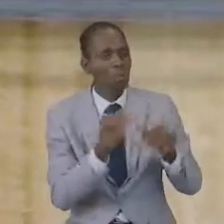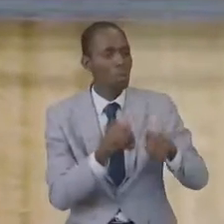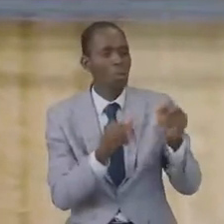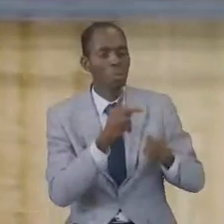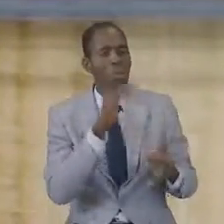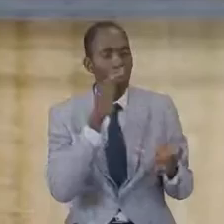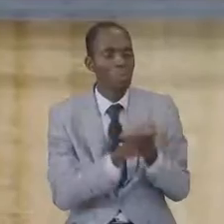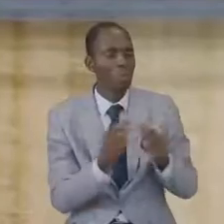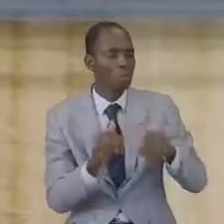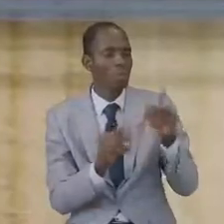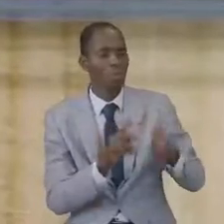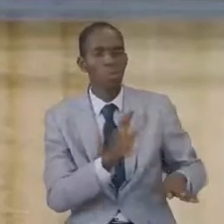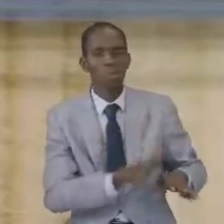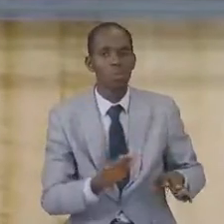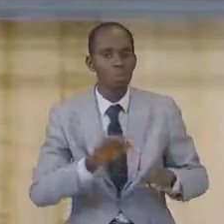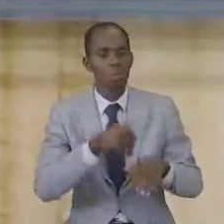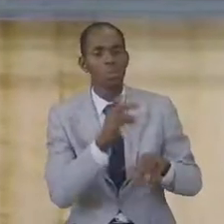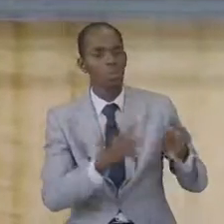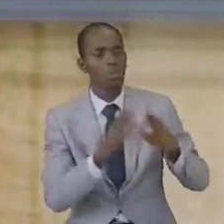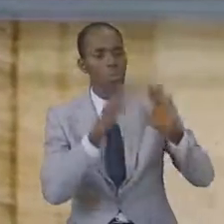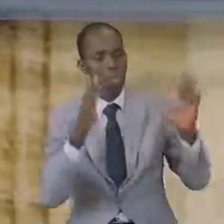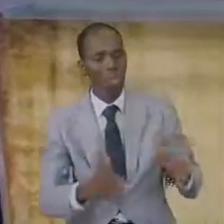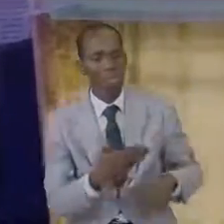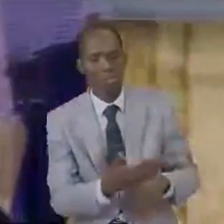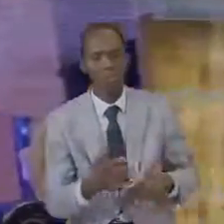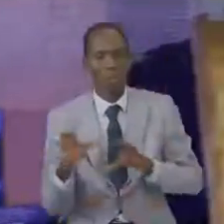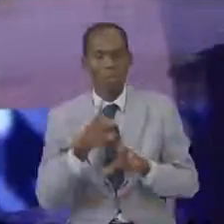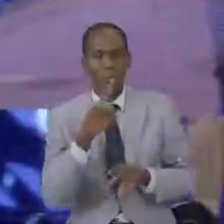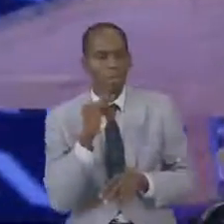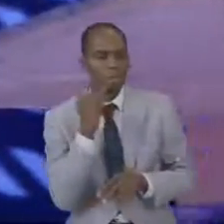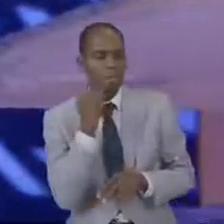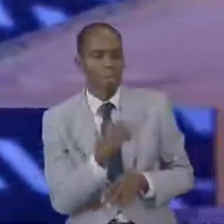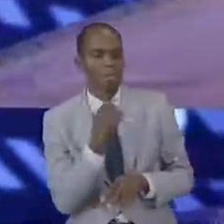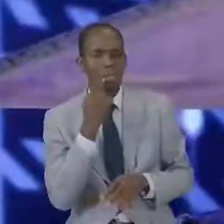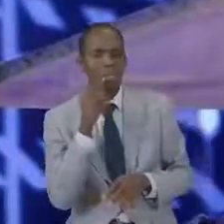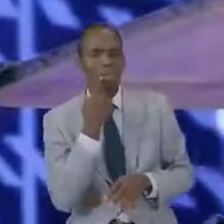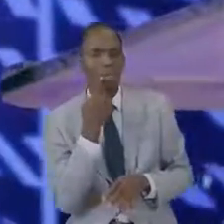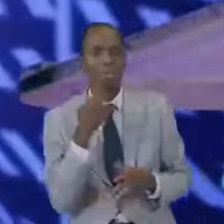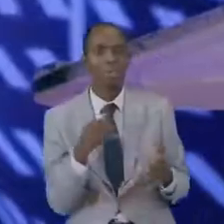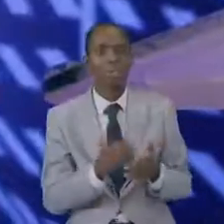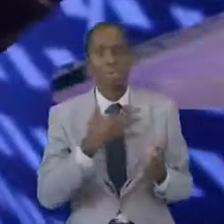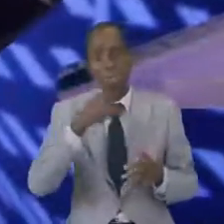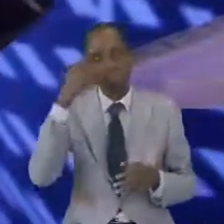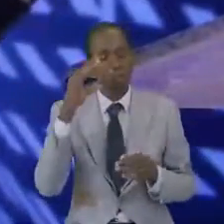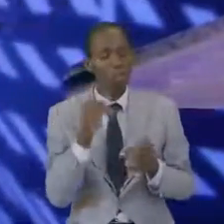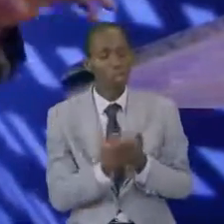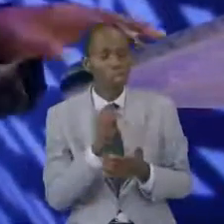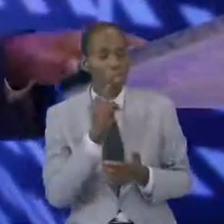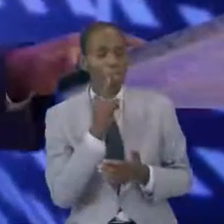leurs enfants leur position est-ce que tu les envies et à cause de cette envie-là